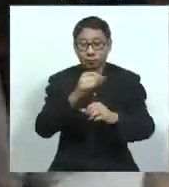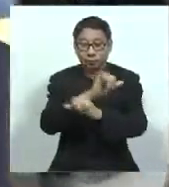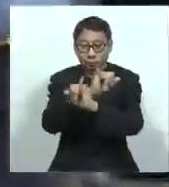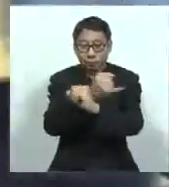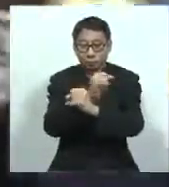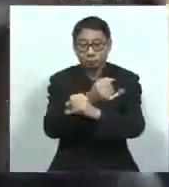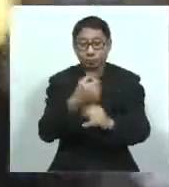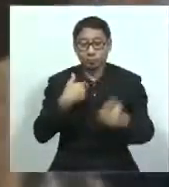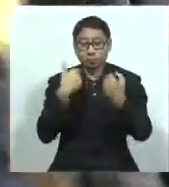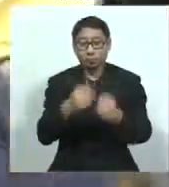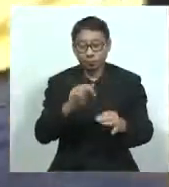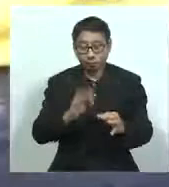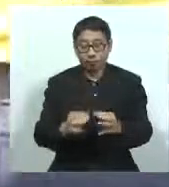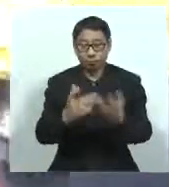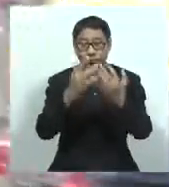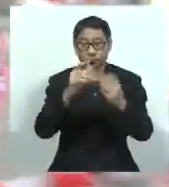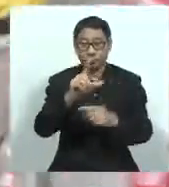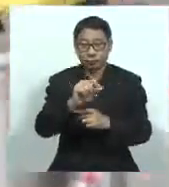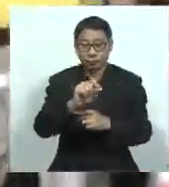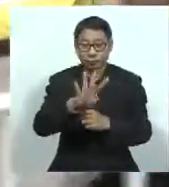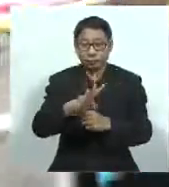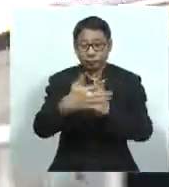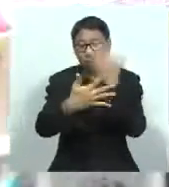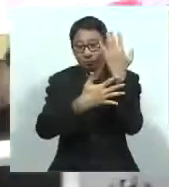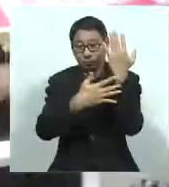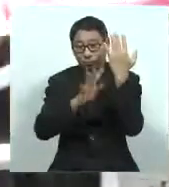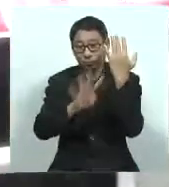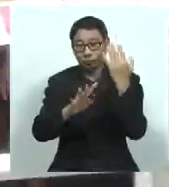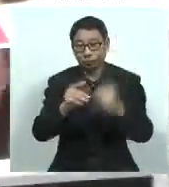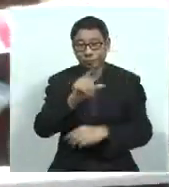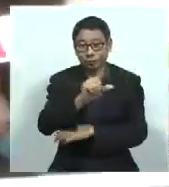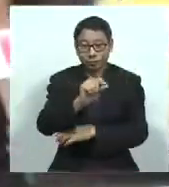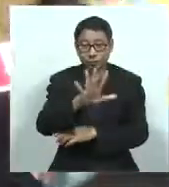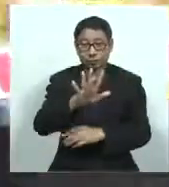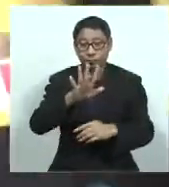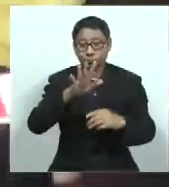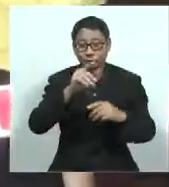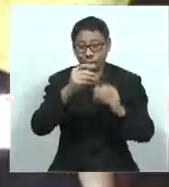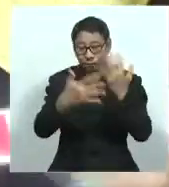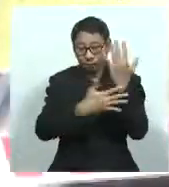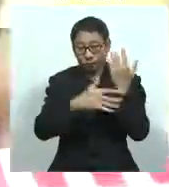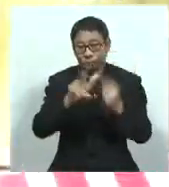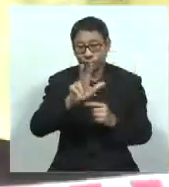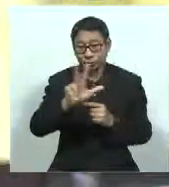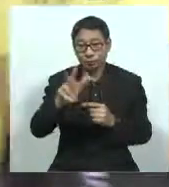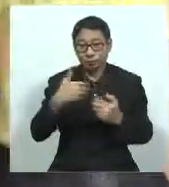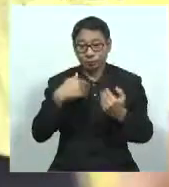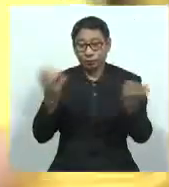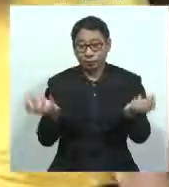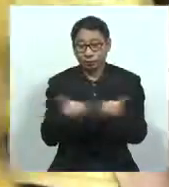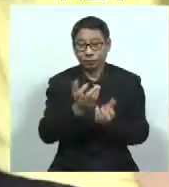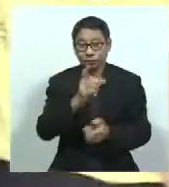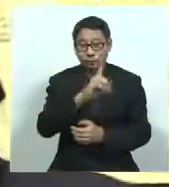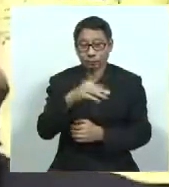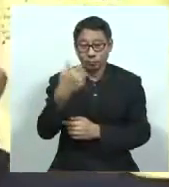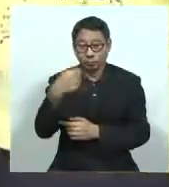พลิงไหม้ภายในโครงการ22ซอย4และโครงการ25ซอย3ซึ่งมีผู้ที่ได้รับผลกระทบ110แ